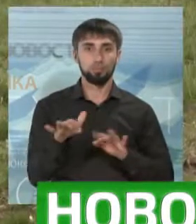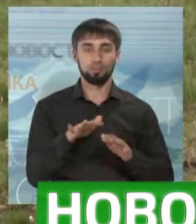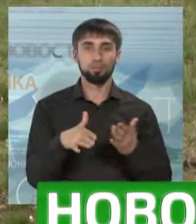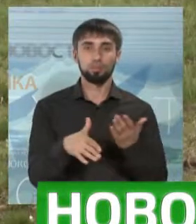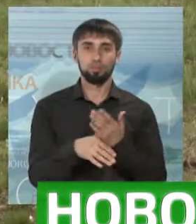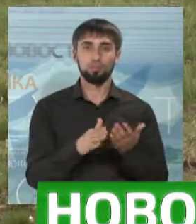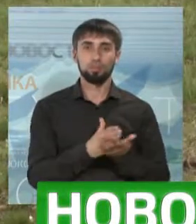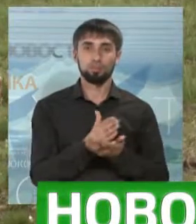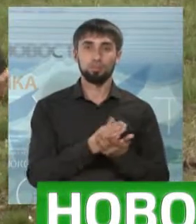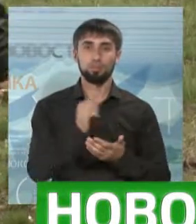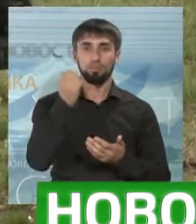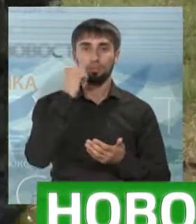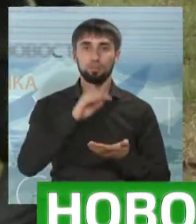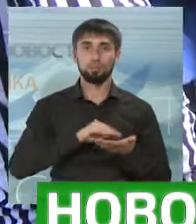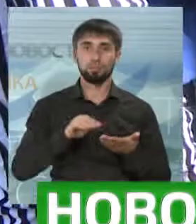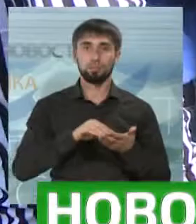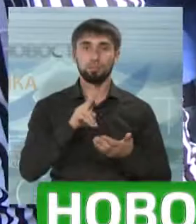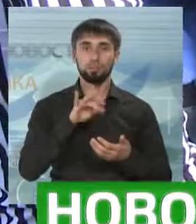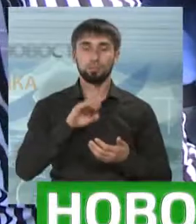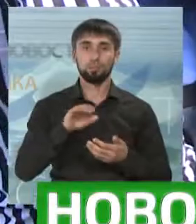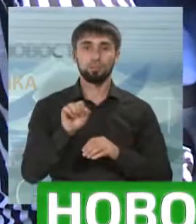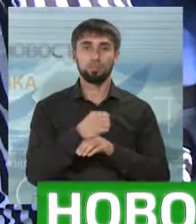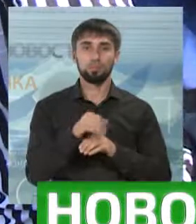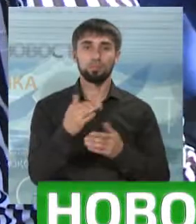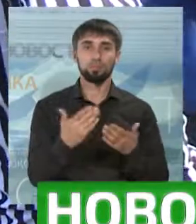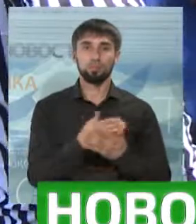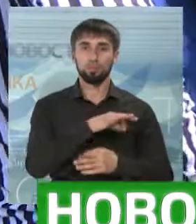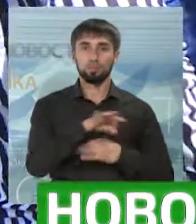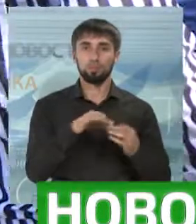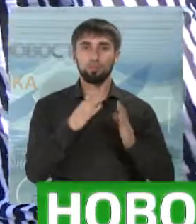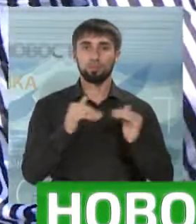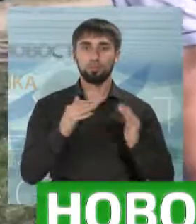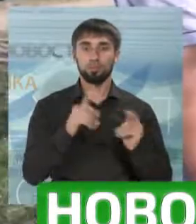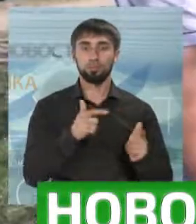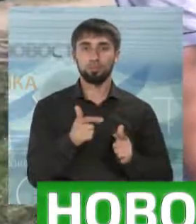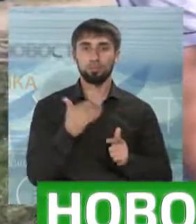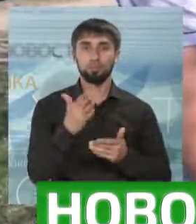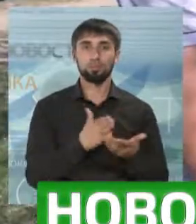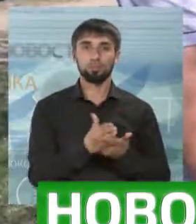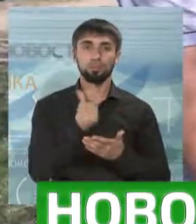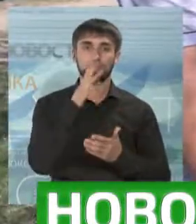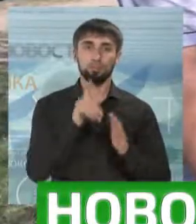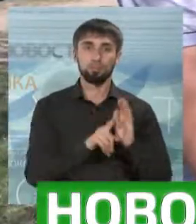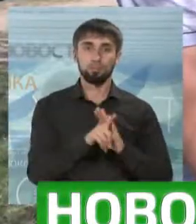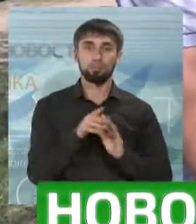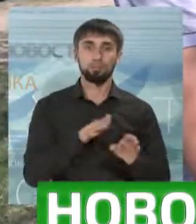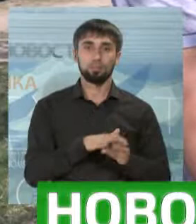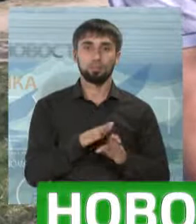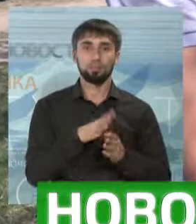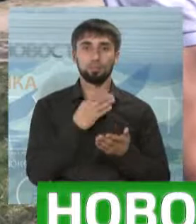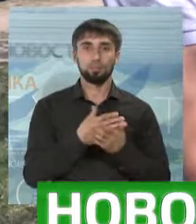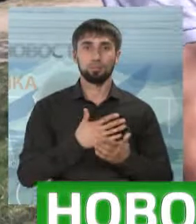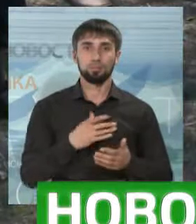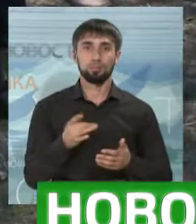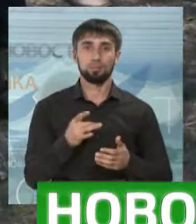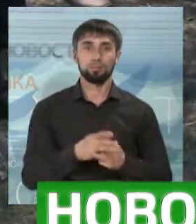сад памяти, диктант победы и совсем новый проект – лагерь согласия. Это одно из направлений, которые начали реализовывать в нашей